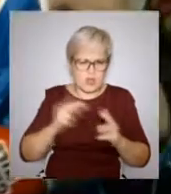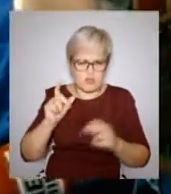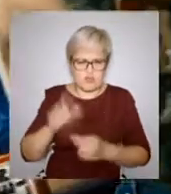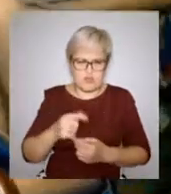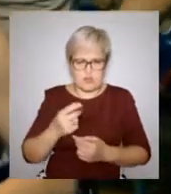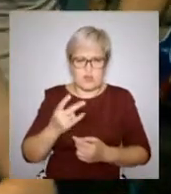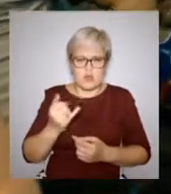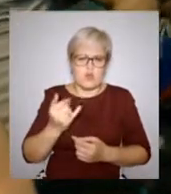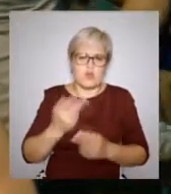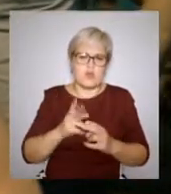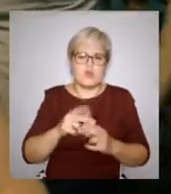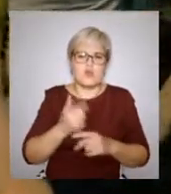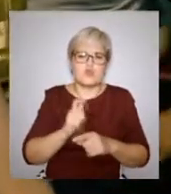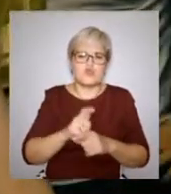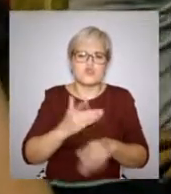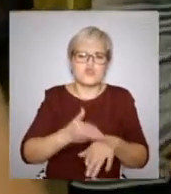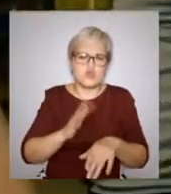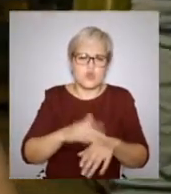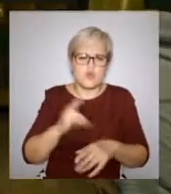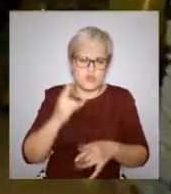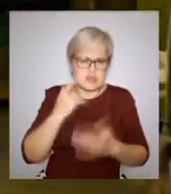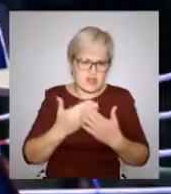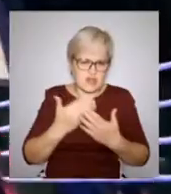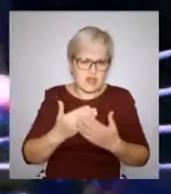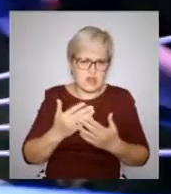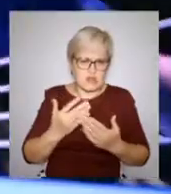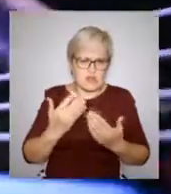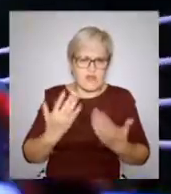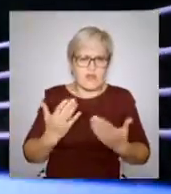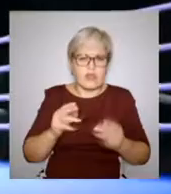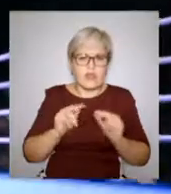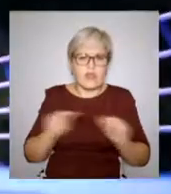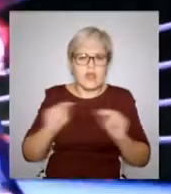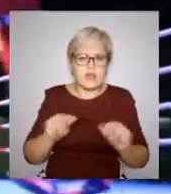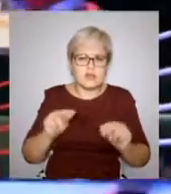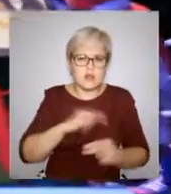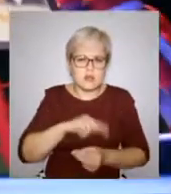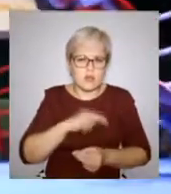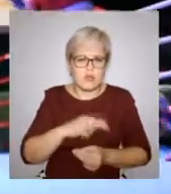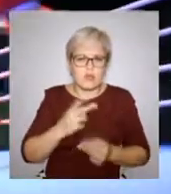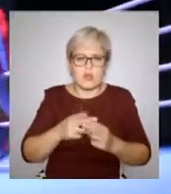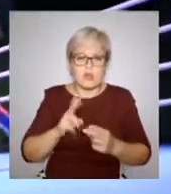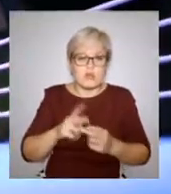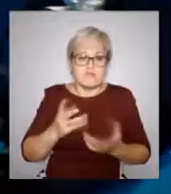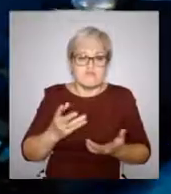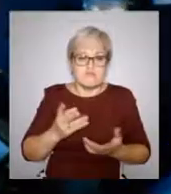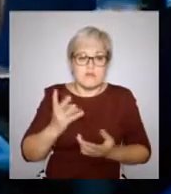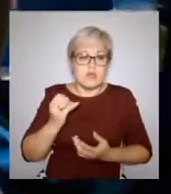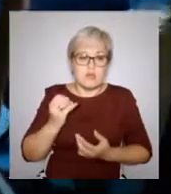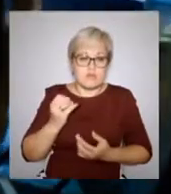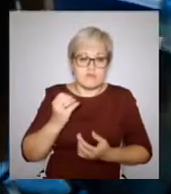упрям начинай но это очень тяжело понять и взять ведь принес к работа не к наверно работу ты не можешь там ему тебе